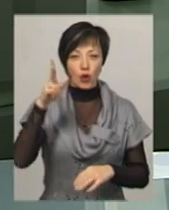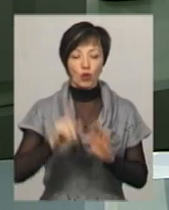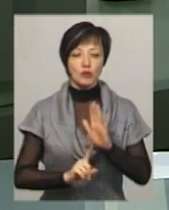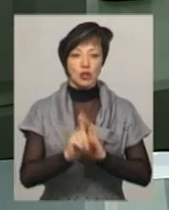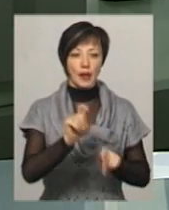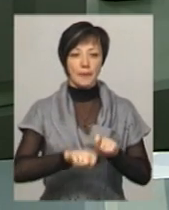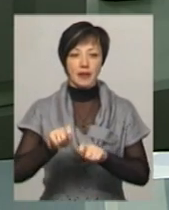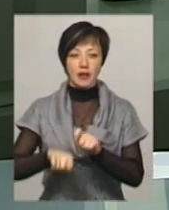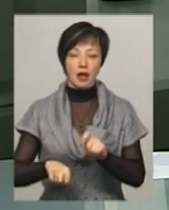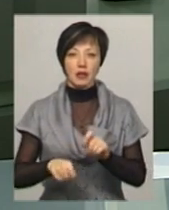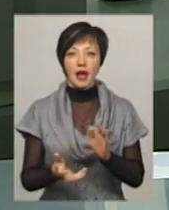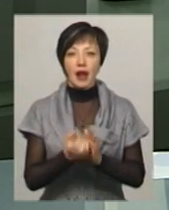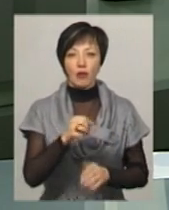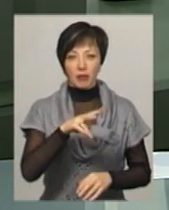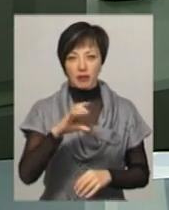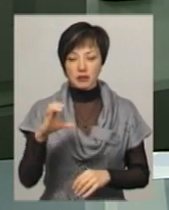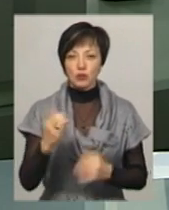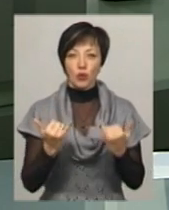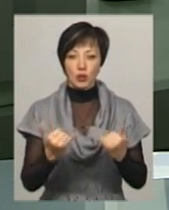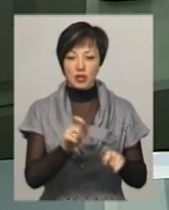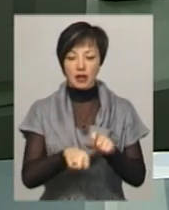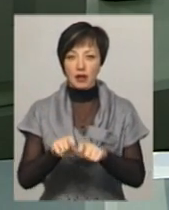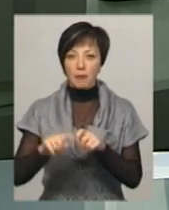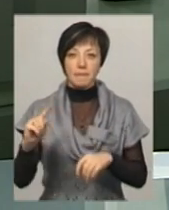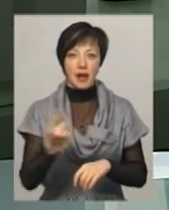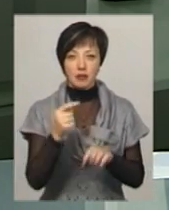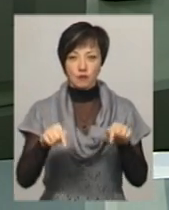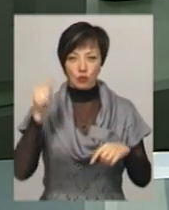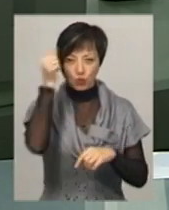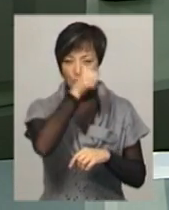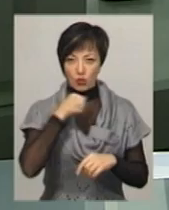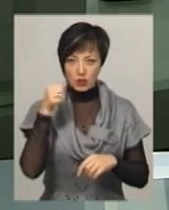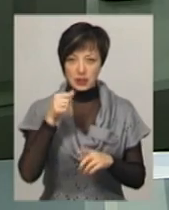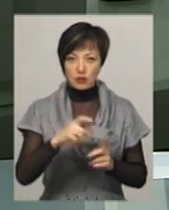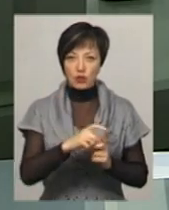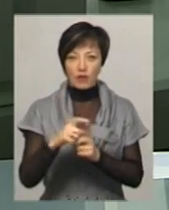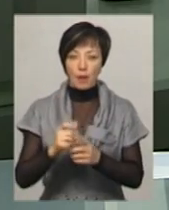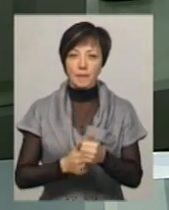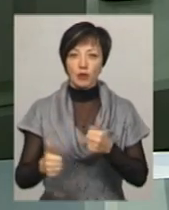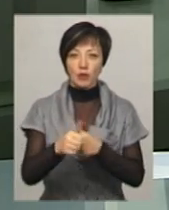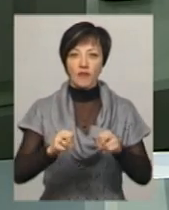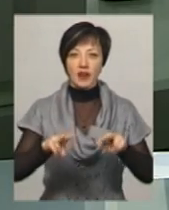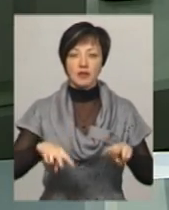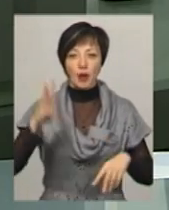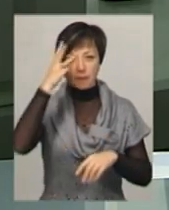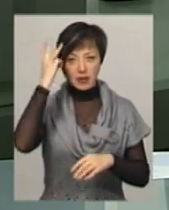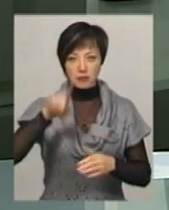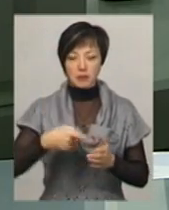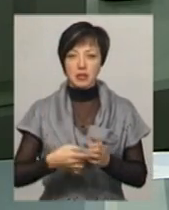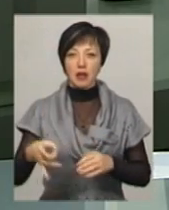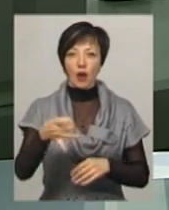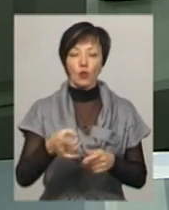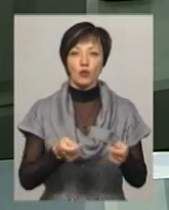розпочали перевіряти рятувальники. Сьогоднішній рейд став першим у цьому році. За словами провідного фахівця Хмельницького